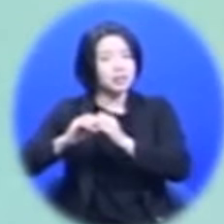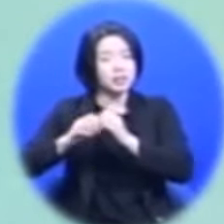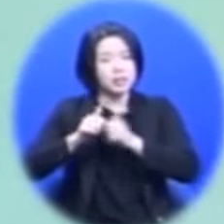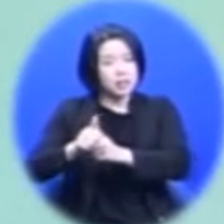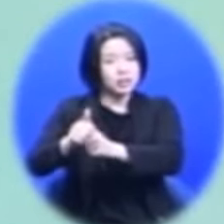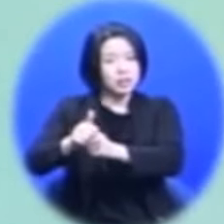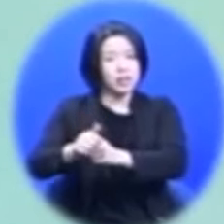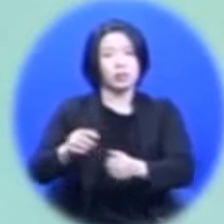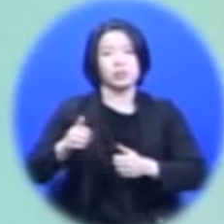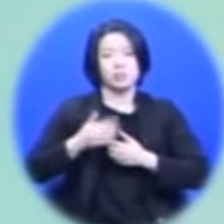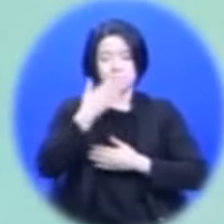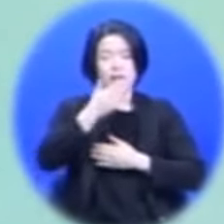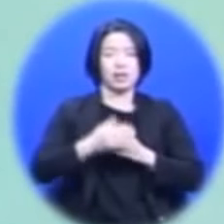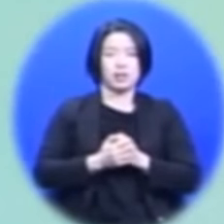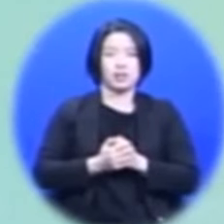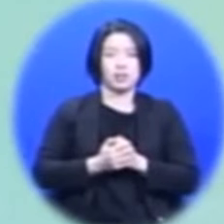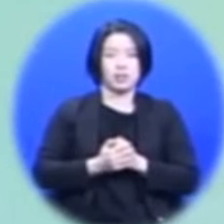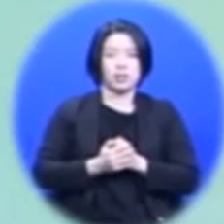됩니다.